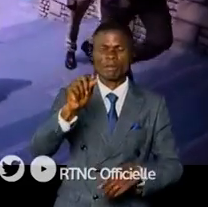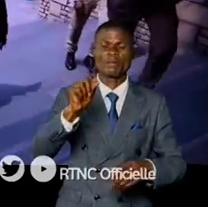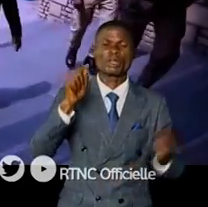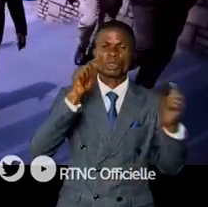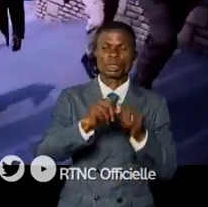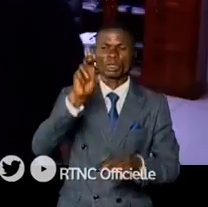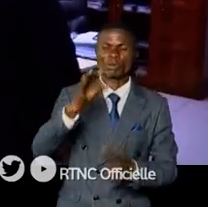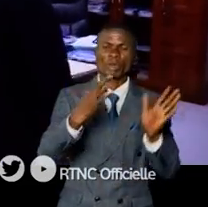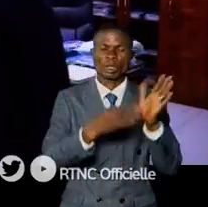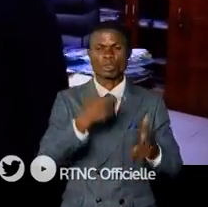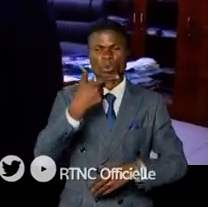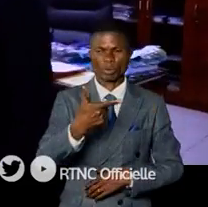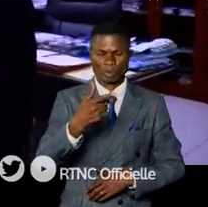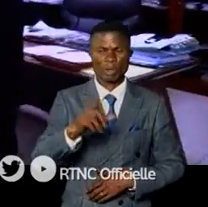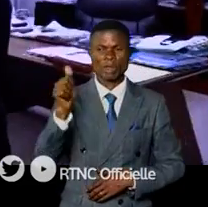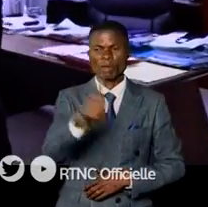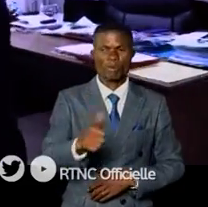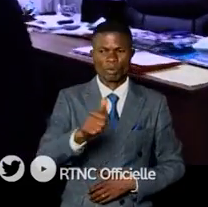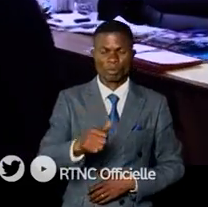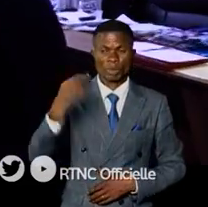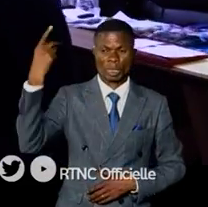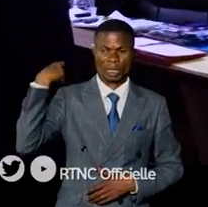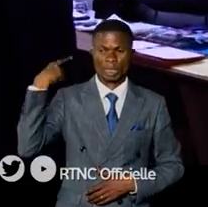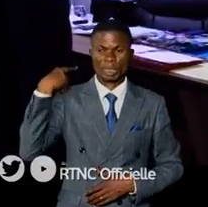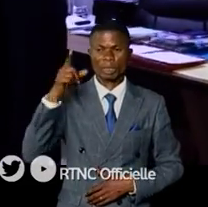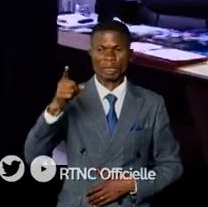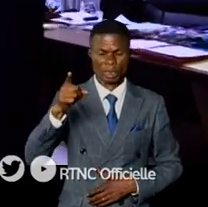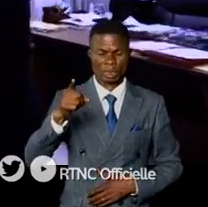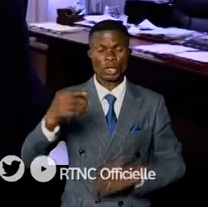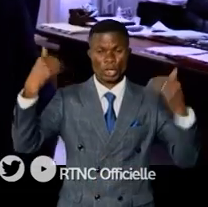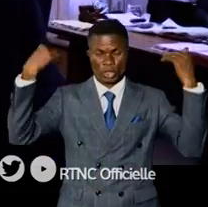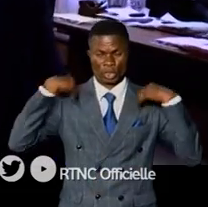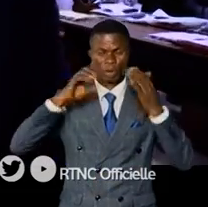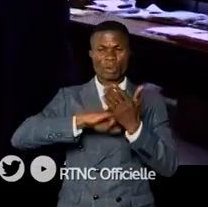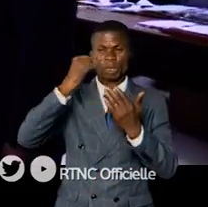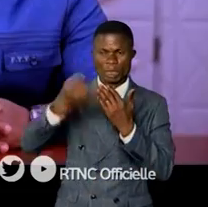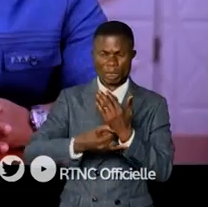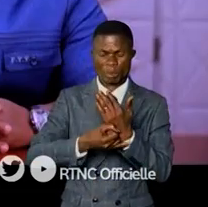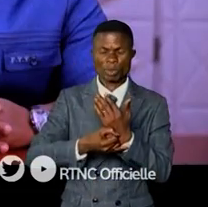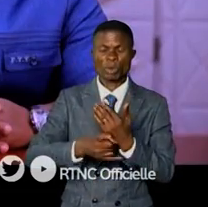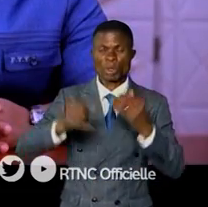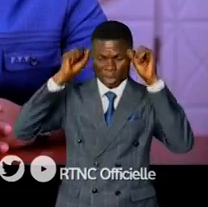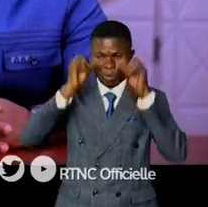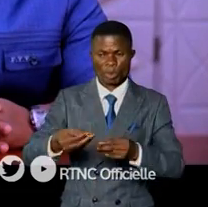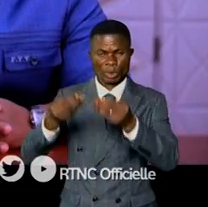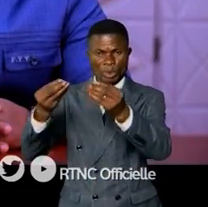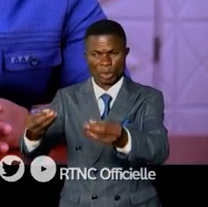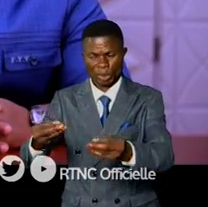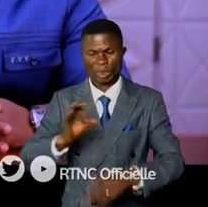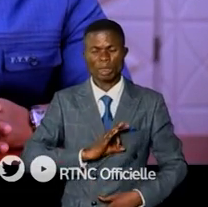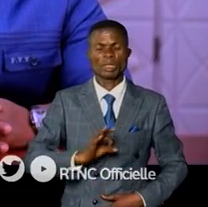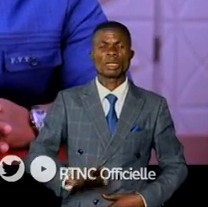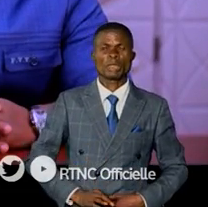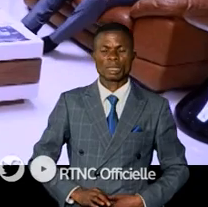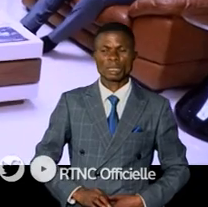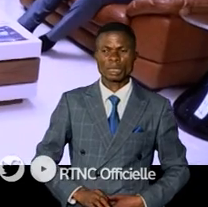au 28 février 2021. L'honorable Jean-Marie Lukulesi, qui pilote le projet lui confié par le président de la République, Félix Antoine